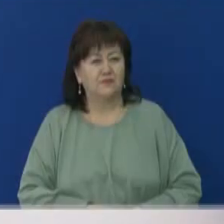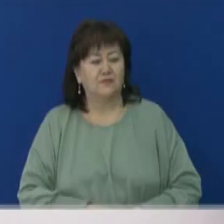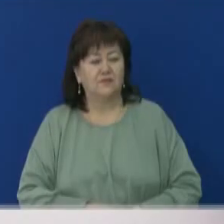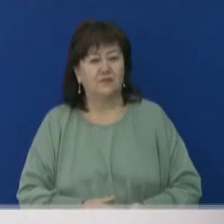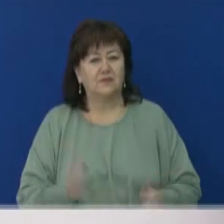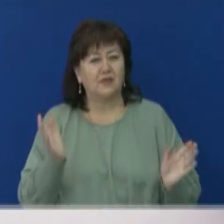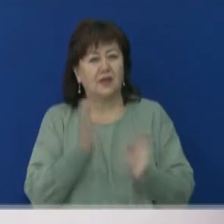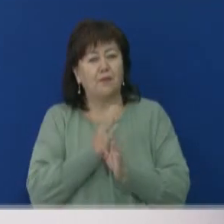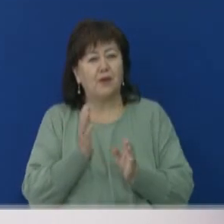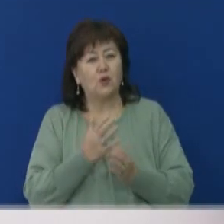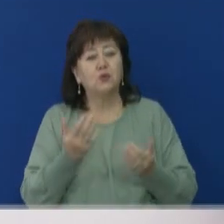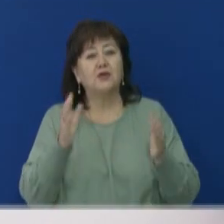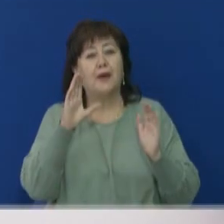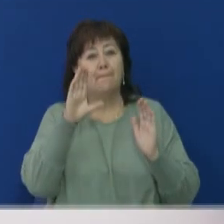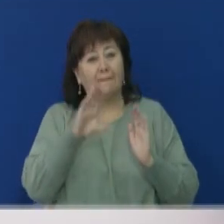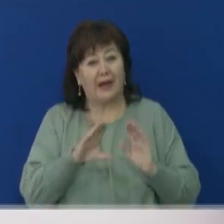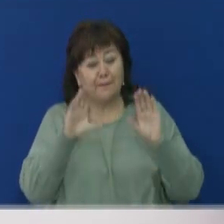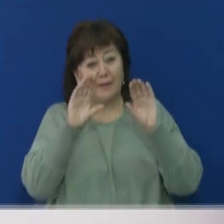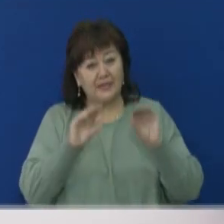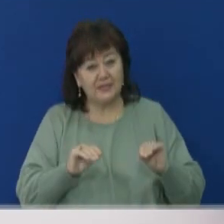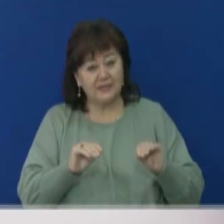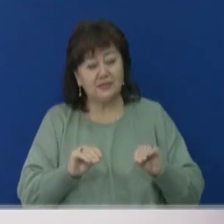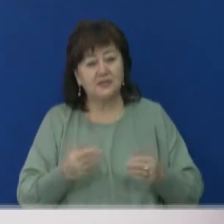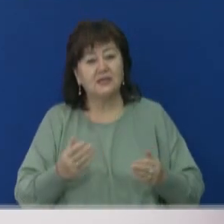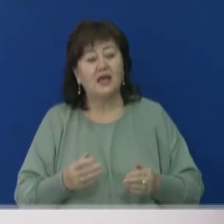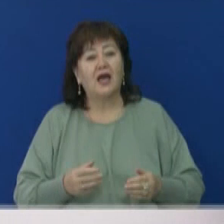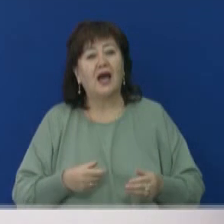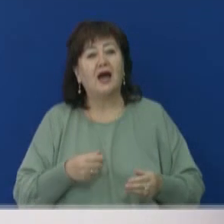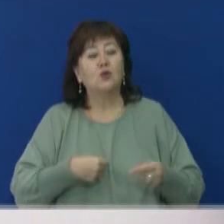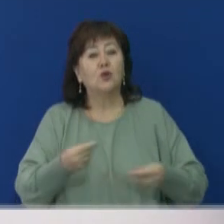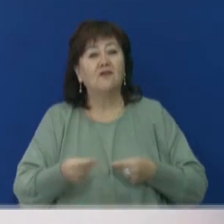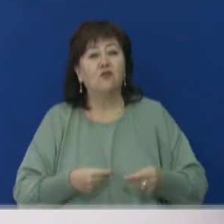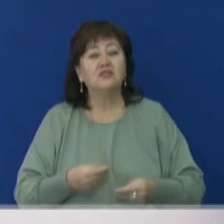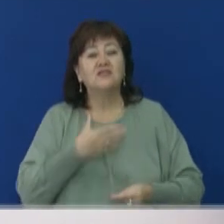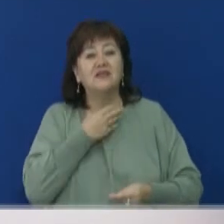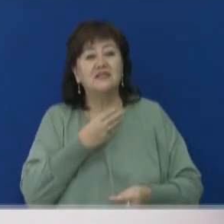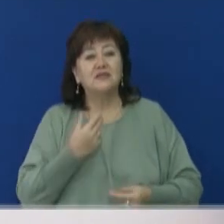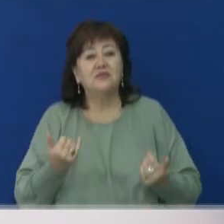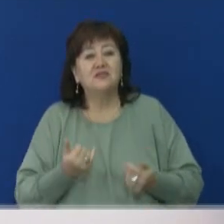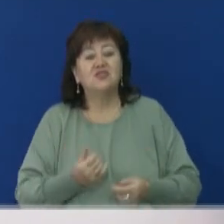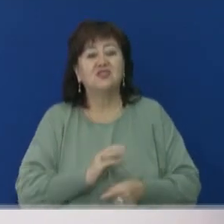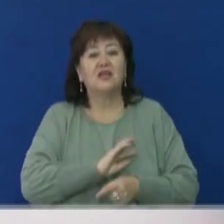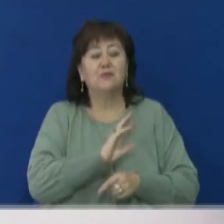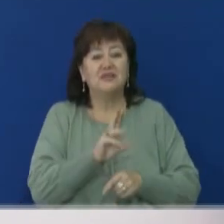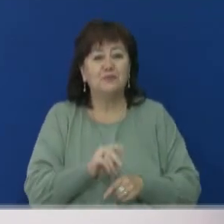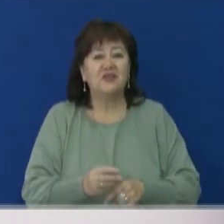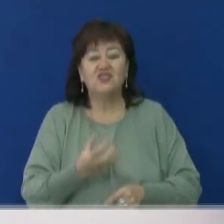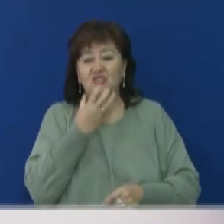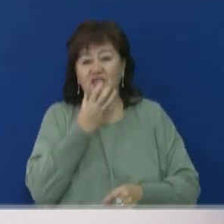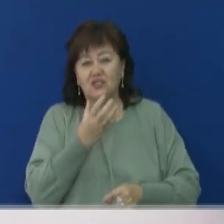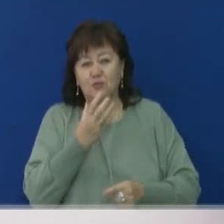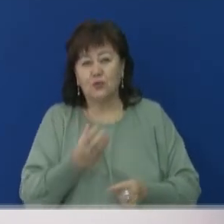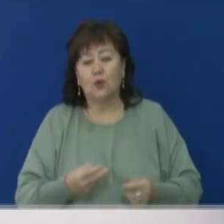Ауа температурасының төмендеуіне байланысты Семей қаласының әкімдігі қыркүйектің 29-нан бастап жылумен қамту жүйесін іске қосуды және